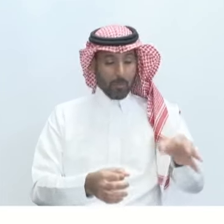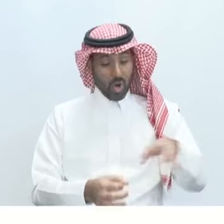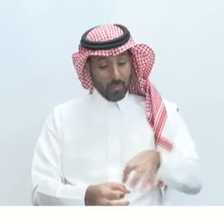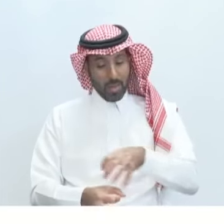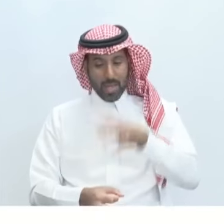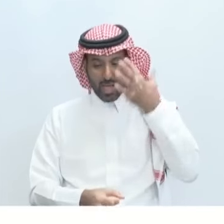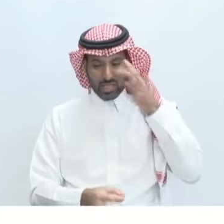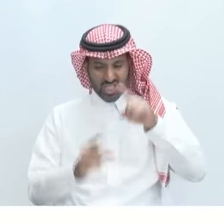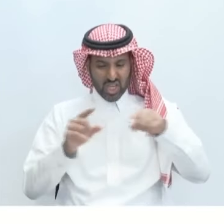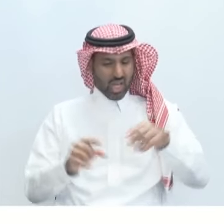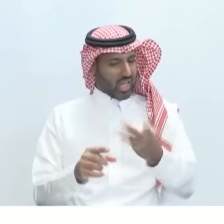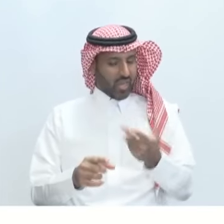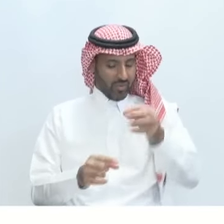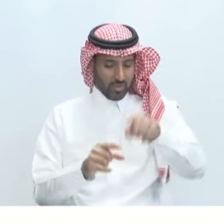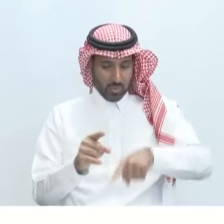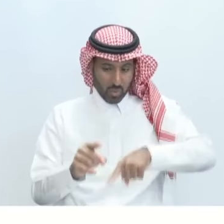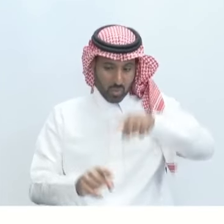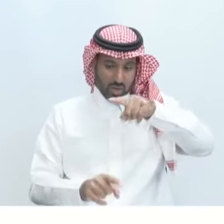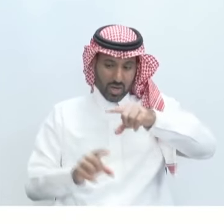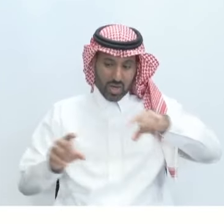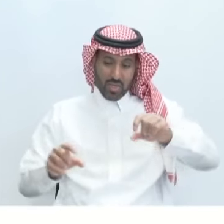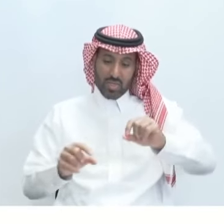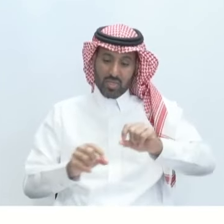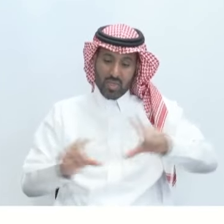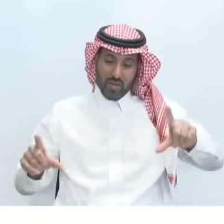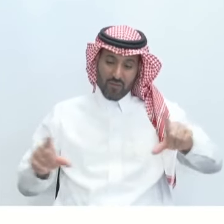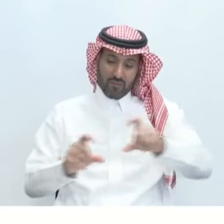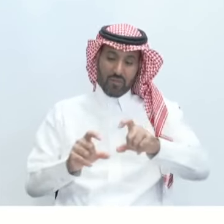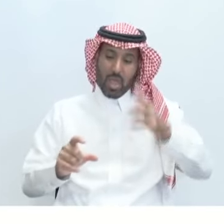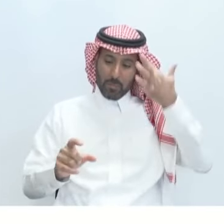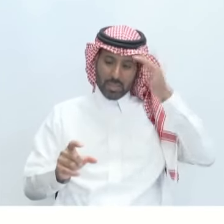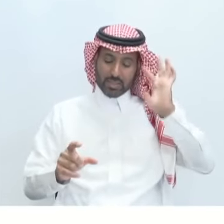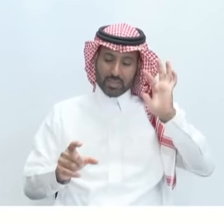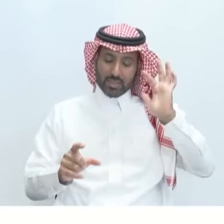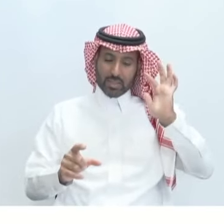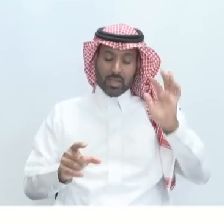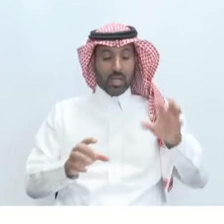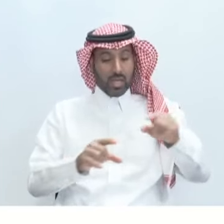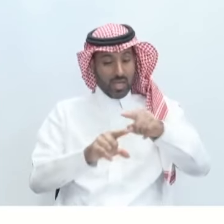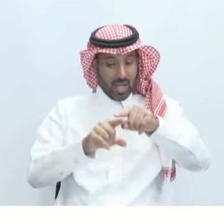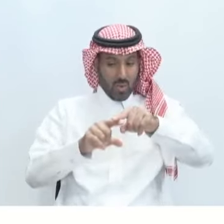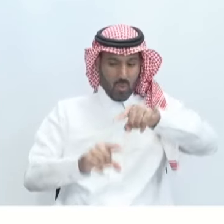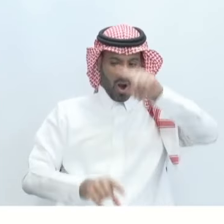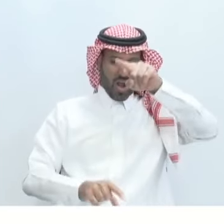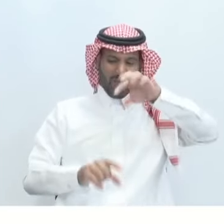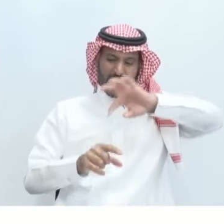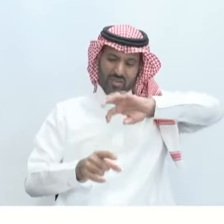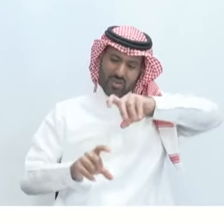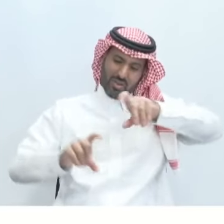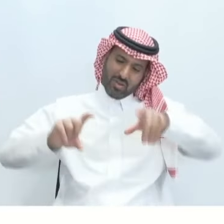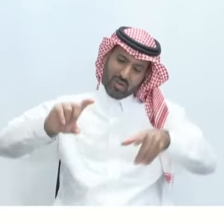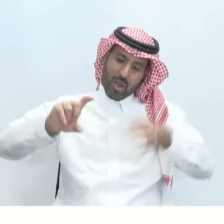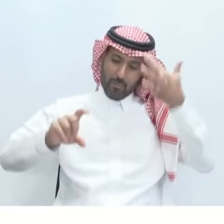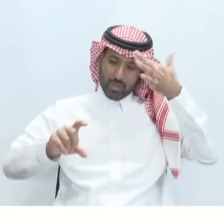العائق وشكله ثم اسحب وافلت نقطه او اكثر من حوا في العائق بشكل صحيح كما